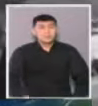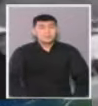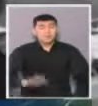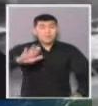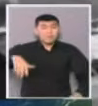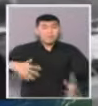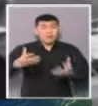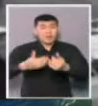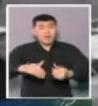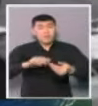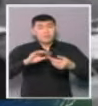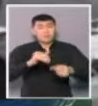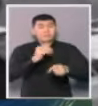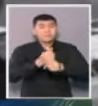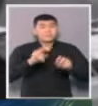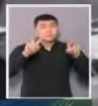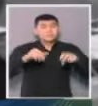Сосын үстіңгі құлағын бұрадым.